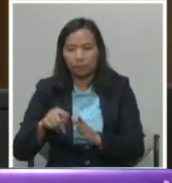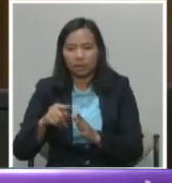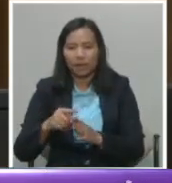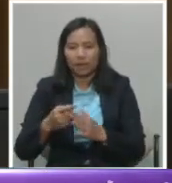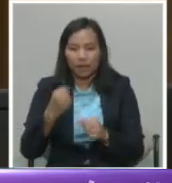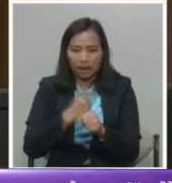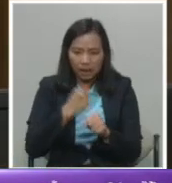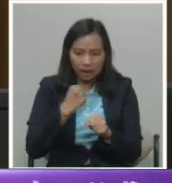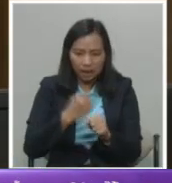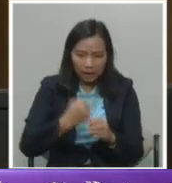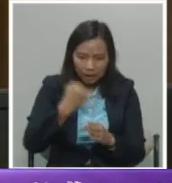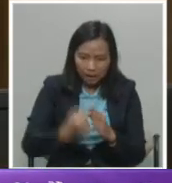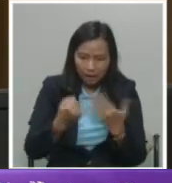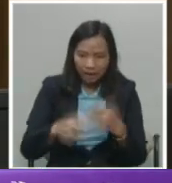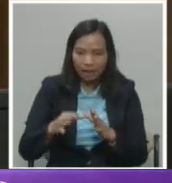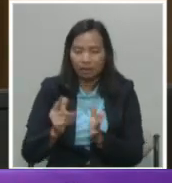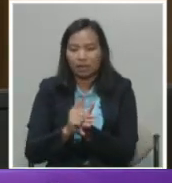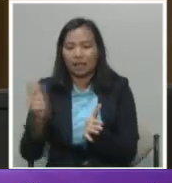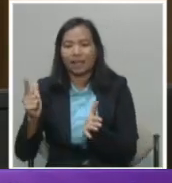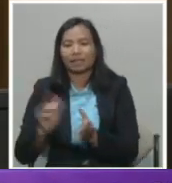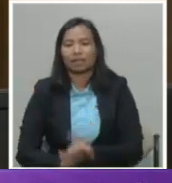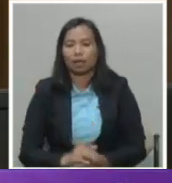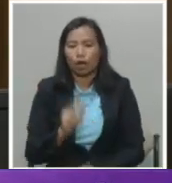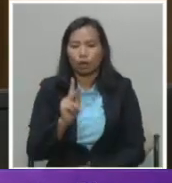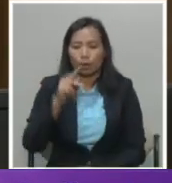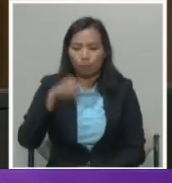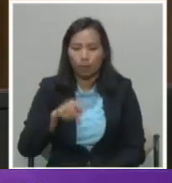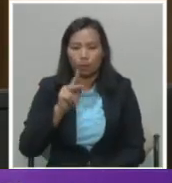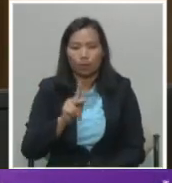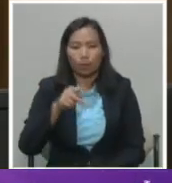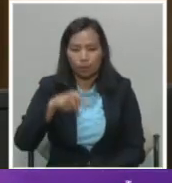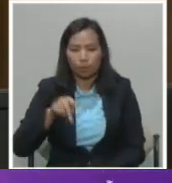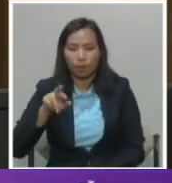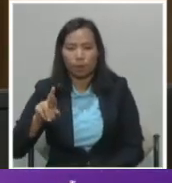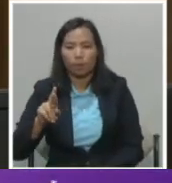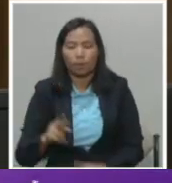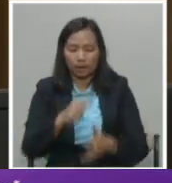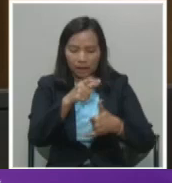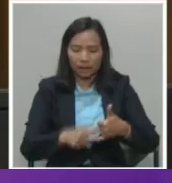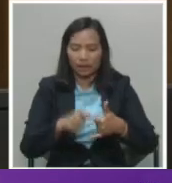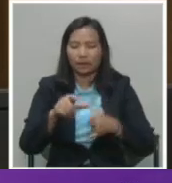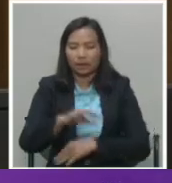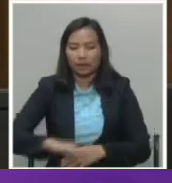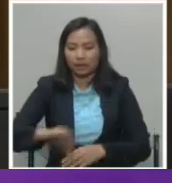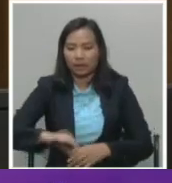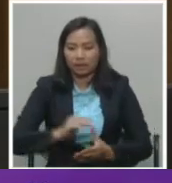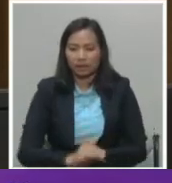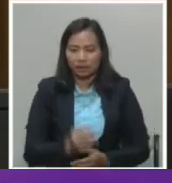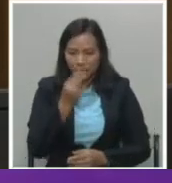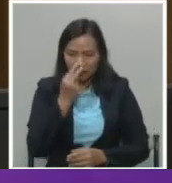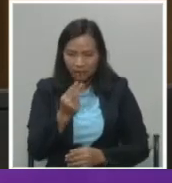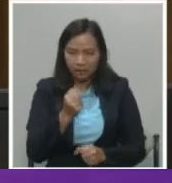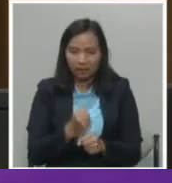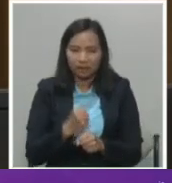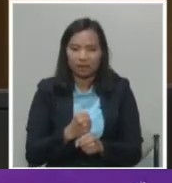แล้วออกทำนองเนี่ยมีการทำโดยกพ.กพ.ร.ทั้งสิ้นเพื่อจะลดค่าใช้จ่ายและบุคลากรนะแล้วไปดูให้ดีอะไรคือราย